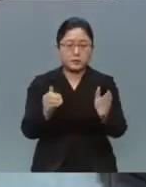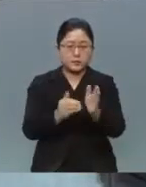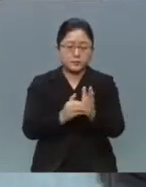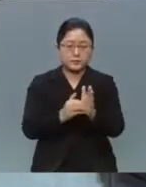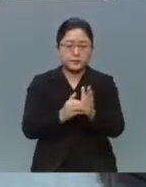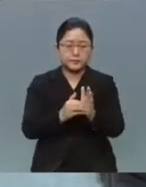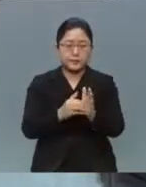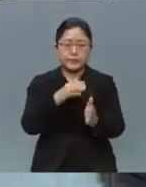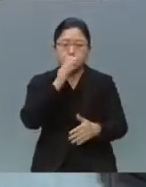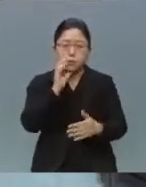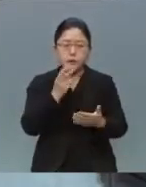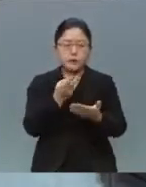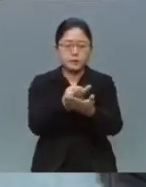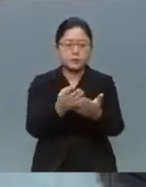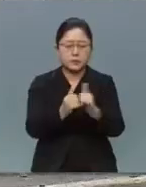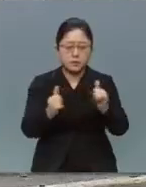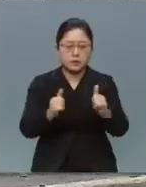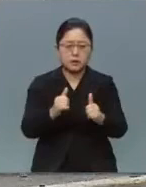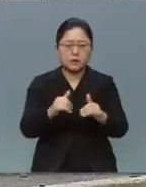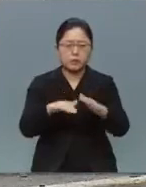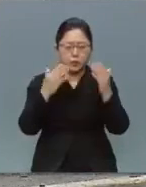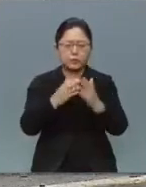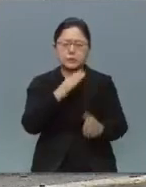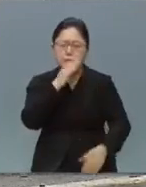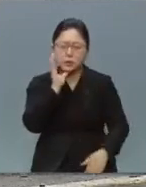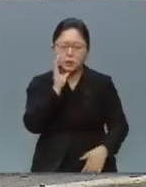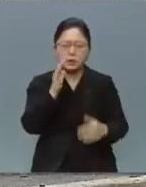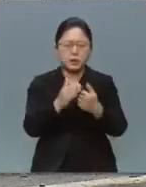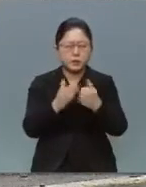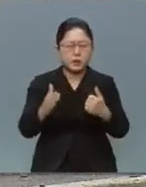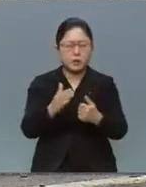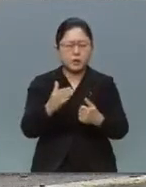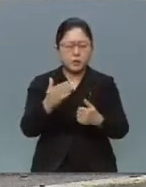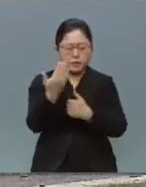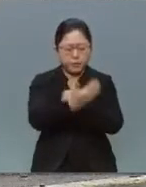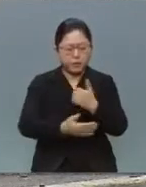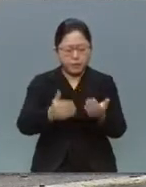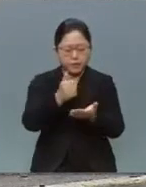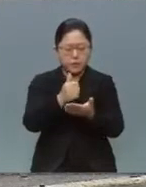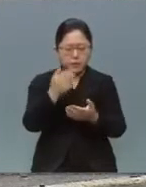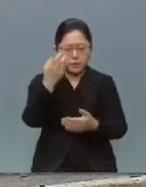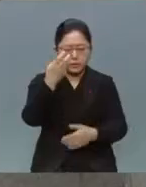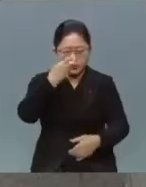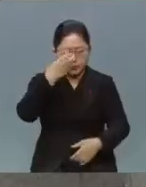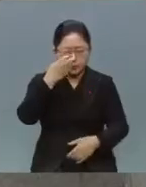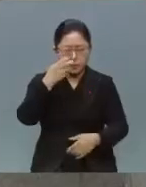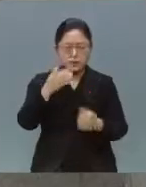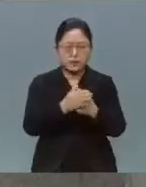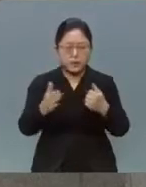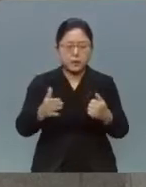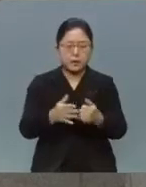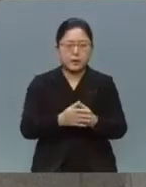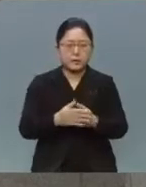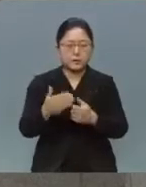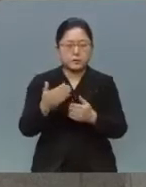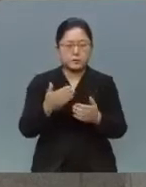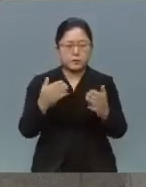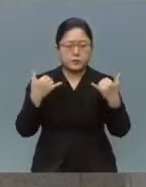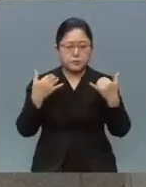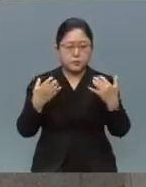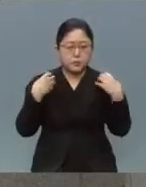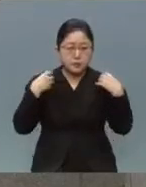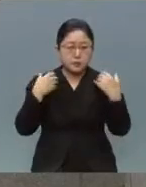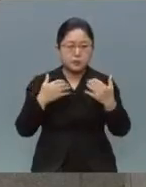했었습니다. 요양원 입소자들은 모두 고령이라서 병증 상태를 면밀히 지켜봐야 하는 상황이라 보건당국도 긴장하고